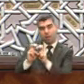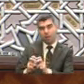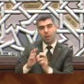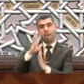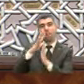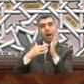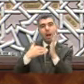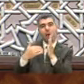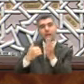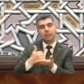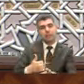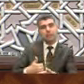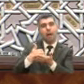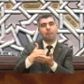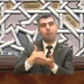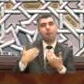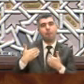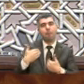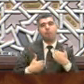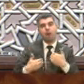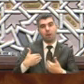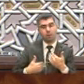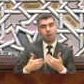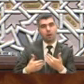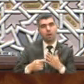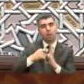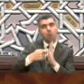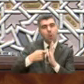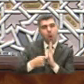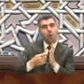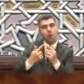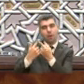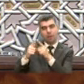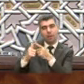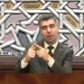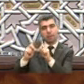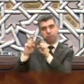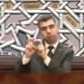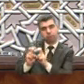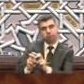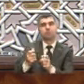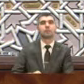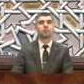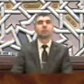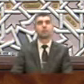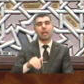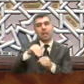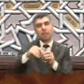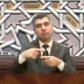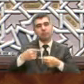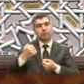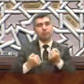برنامج الدعم للاشخاص في وضعيه اعاقه للسيدات والساده النواب المحترمين من فريق الاصاله والمعاصره. تفضلوا السيد نائب ليوضع السؤال.